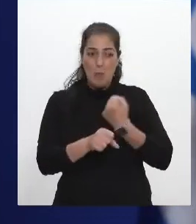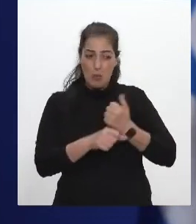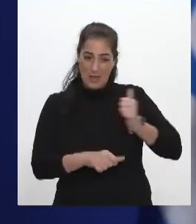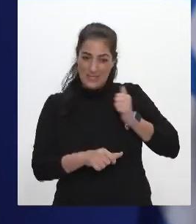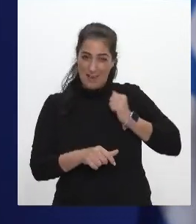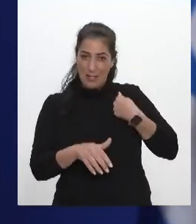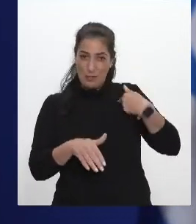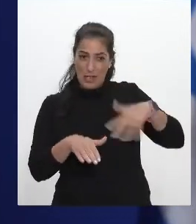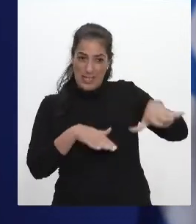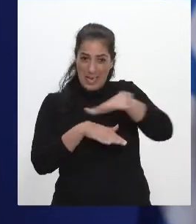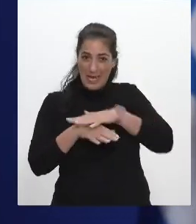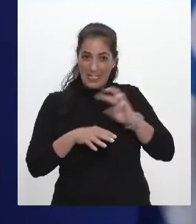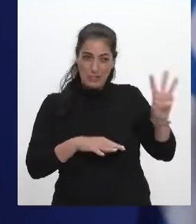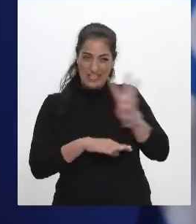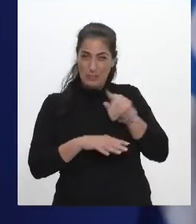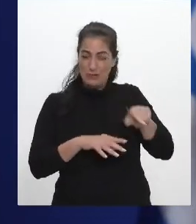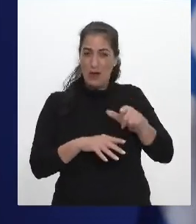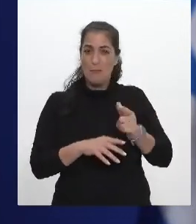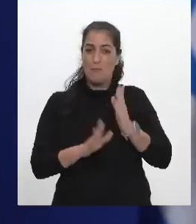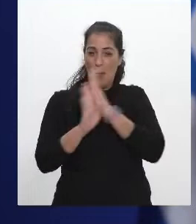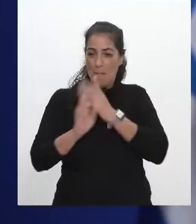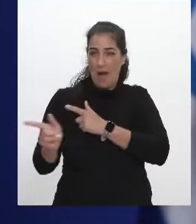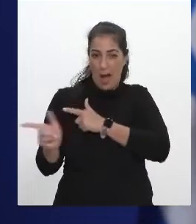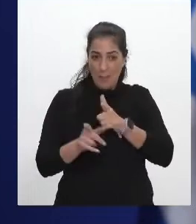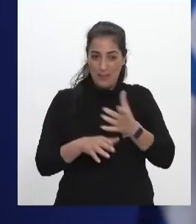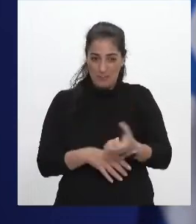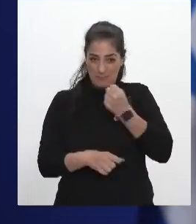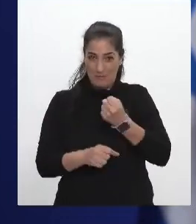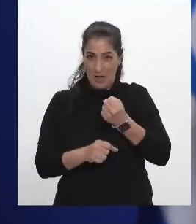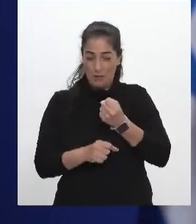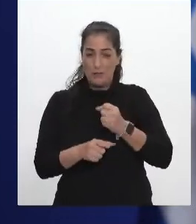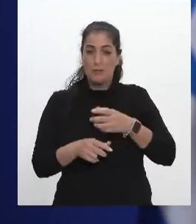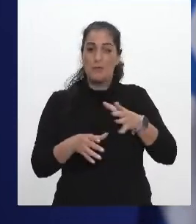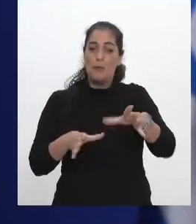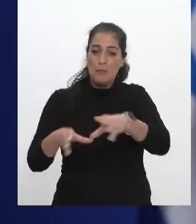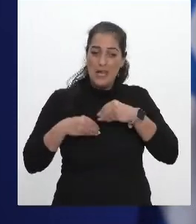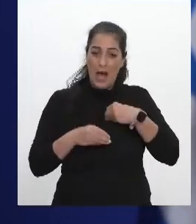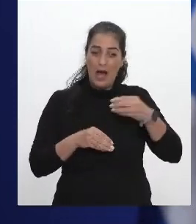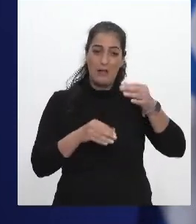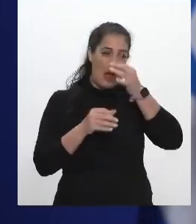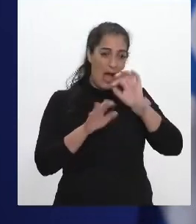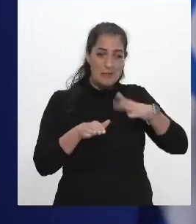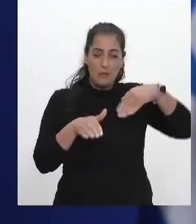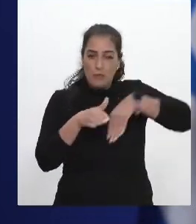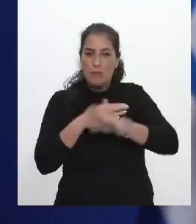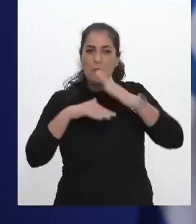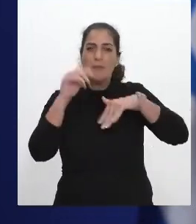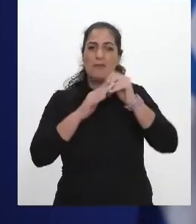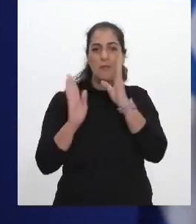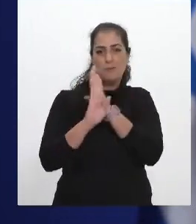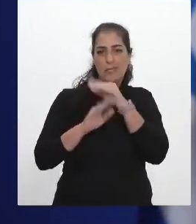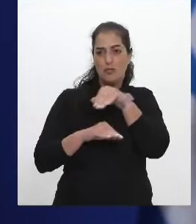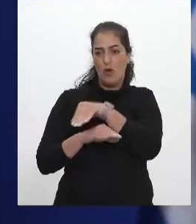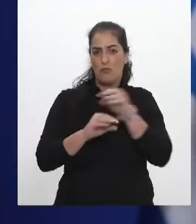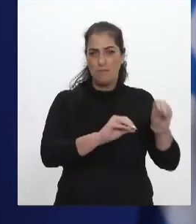במרחב סגיה המחבלים שהחזיקו את החטופים יצאו מתת הקרקע ועברו למבנה מסתור חשוב